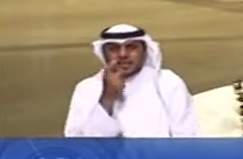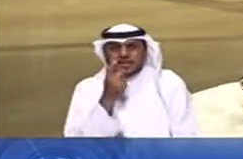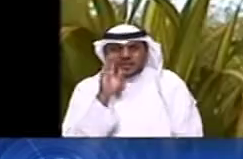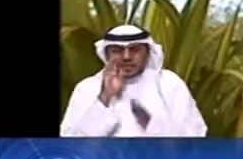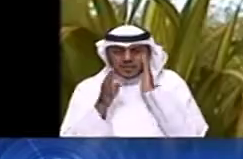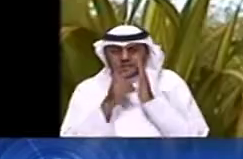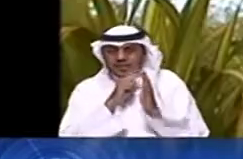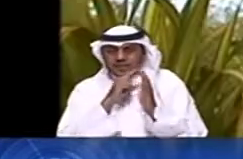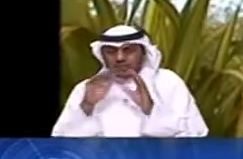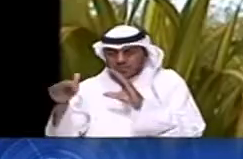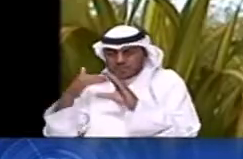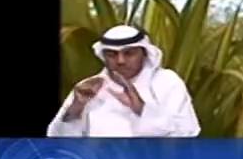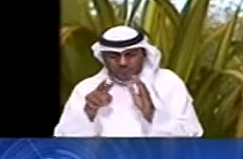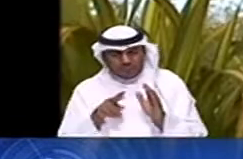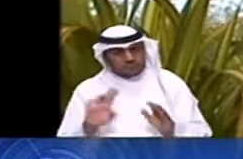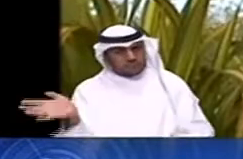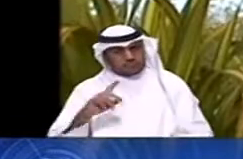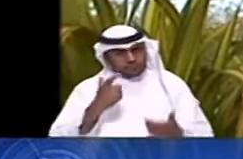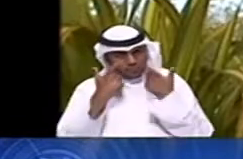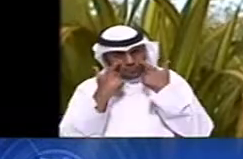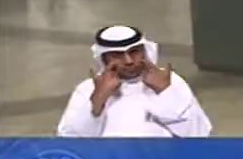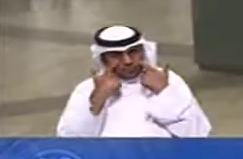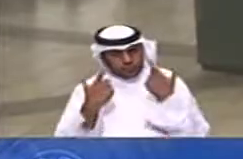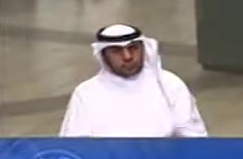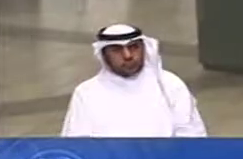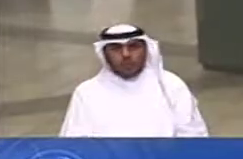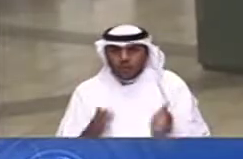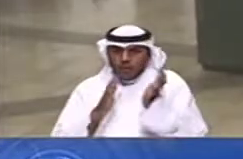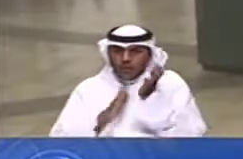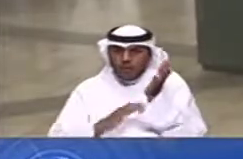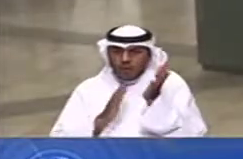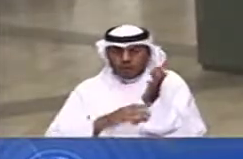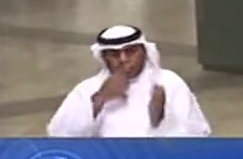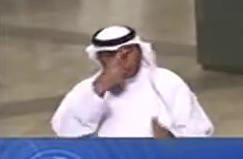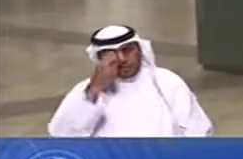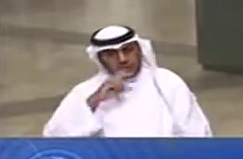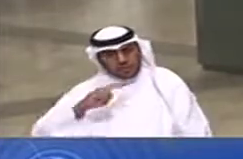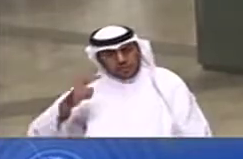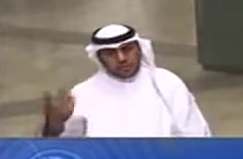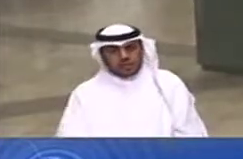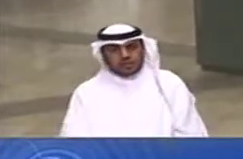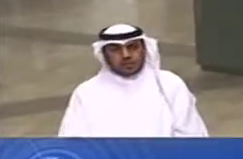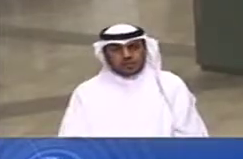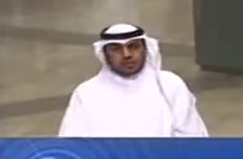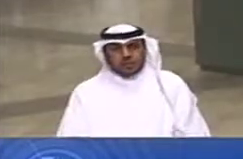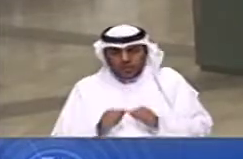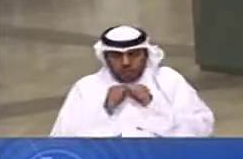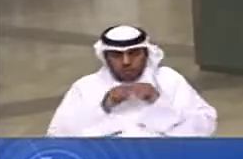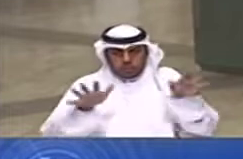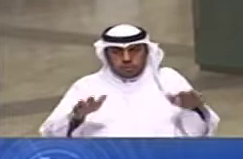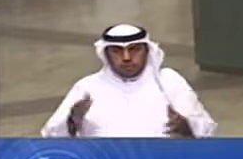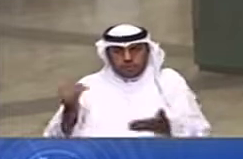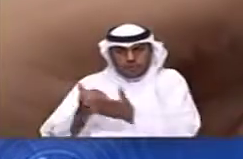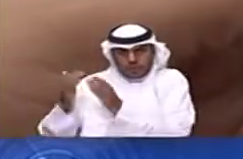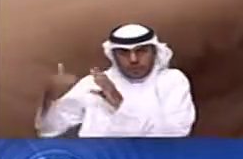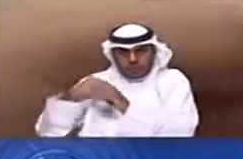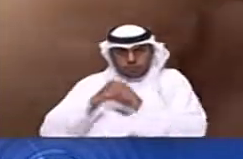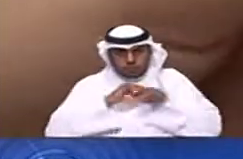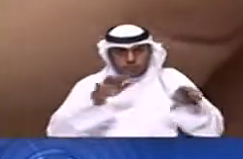معنا. إذا كانت الإشاعة عبارة عن خبر أو مجموعة أخبار زائفة تنتشر في المجتمع بشكل